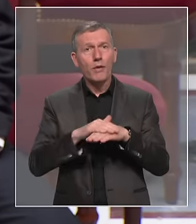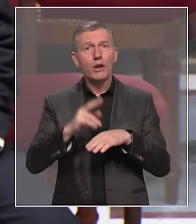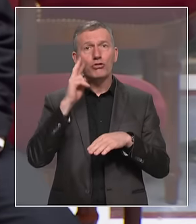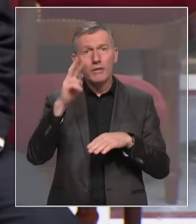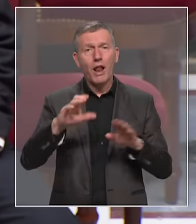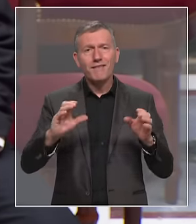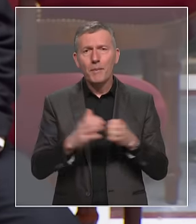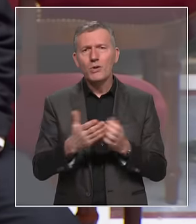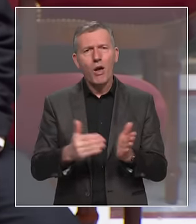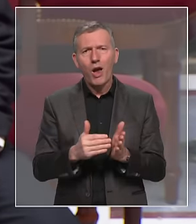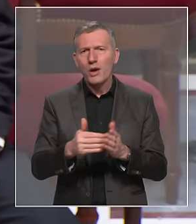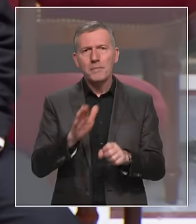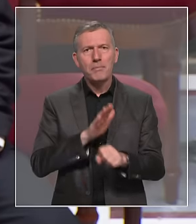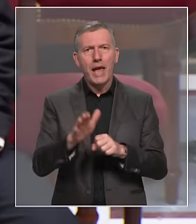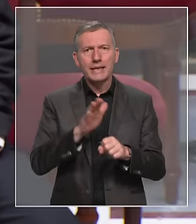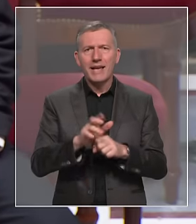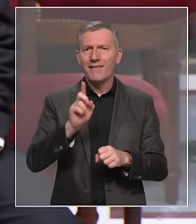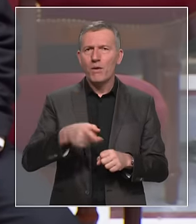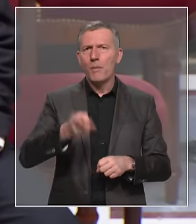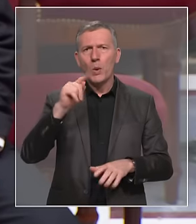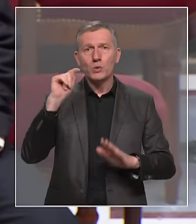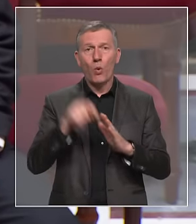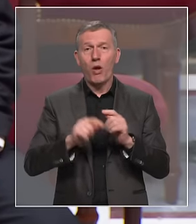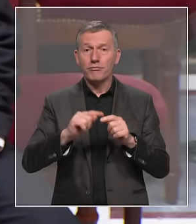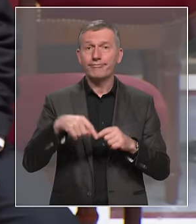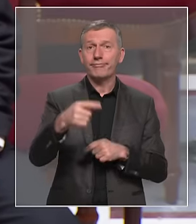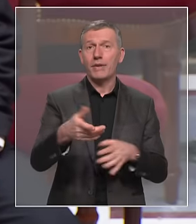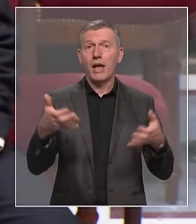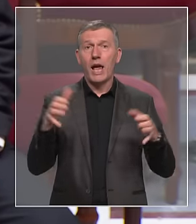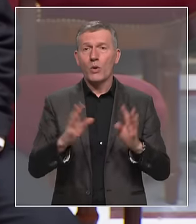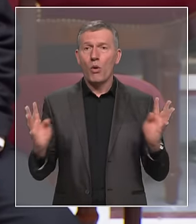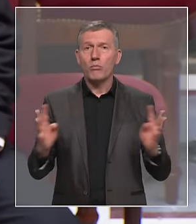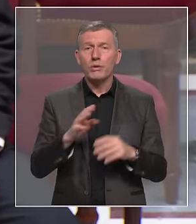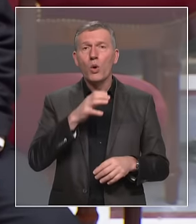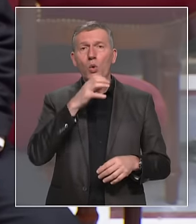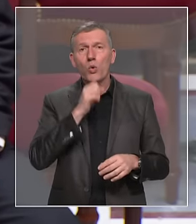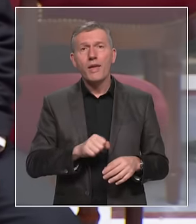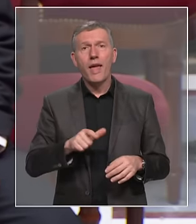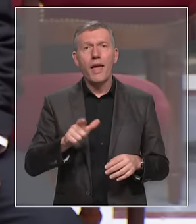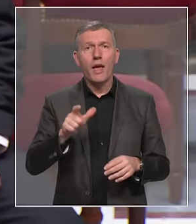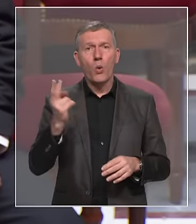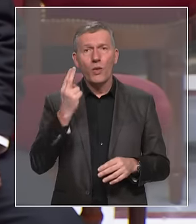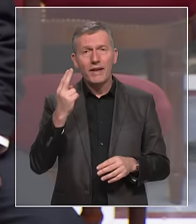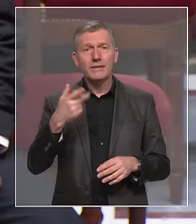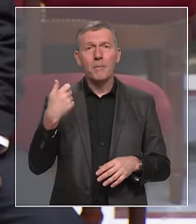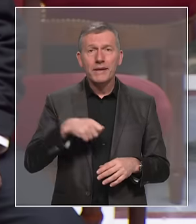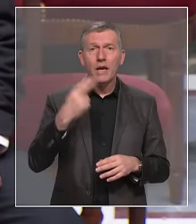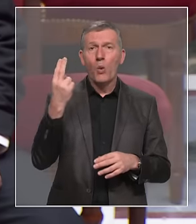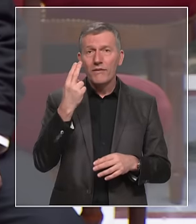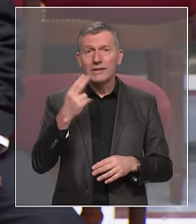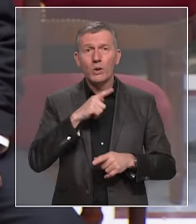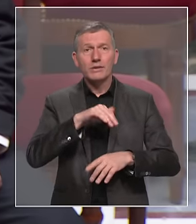forme toujours pas suffisamment à mon goût. Il faut aller plus loin. Je réunirai prochainement les doyens, les présidents d'universités et les agences régionales de